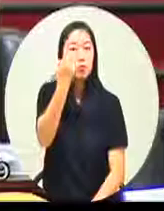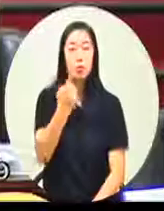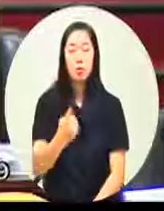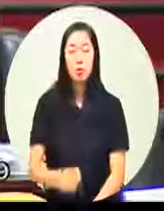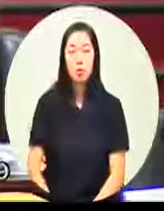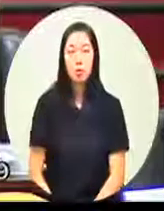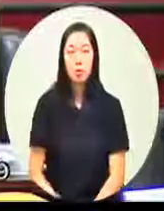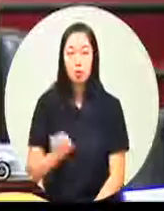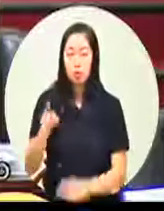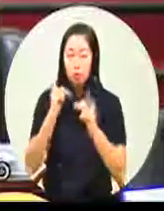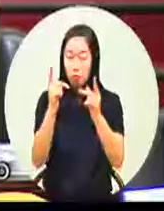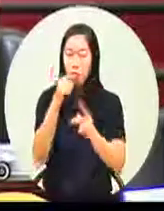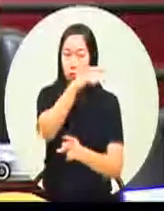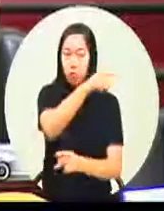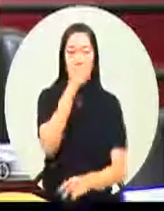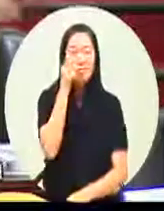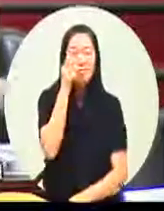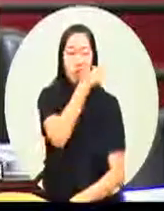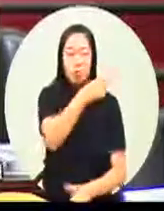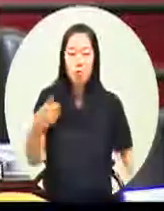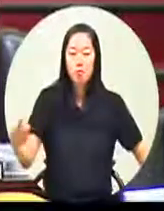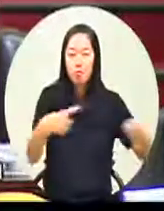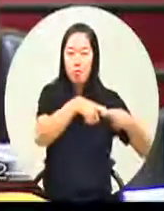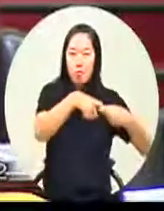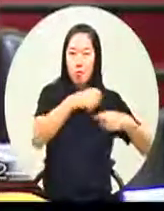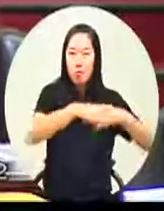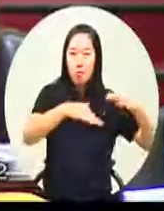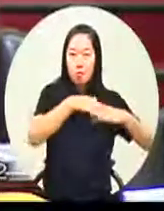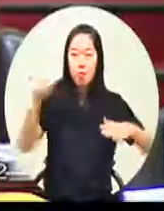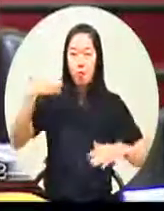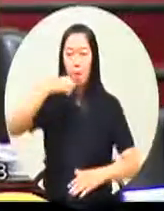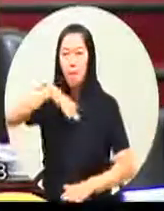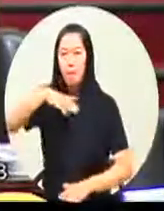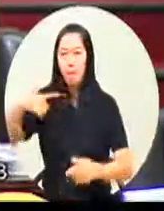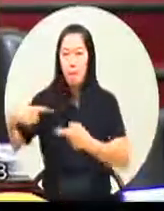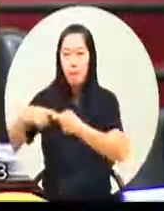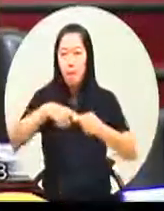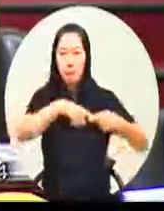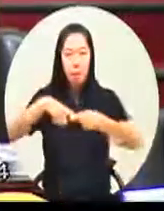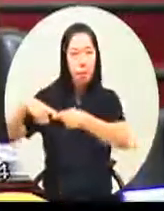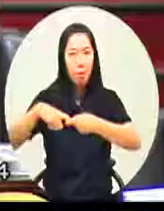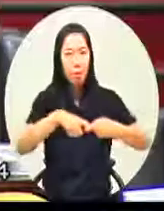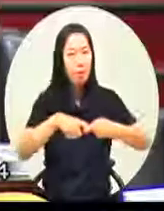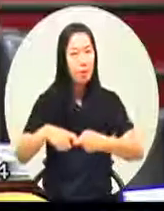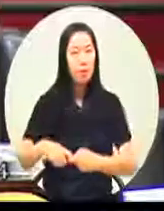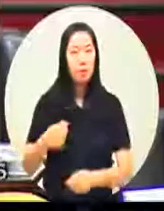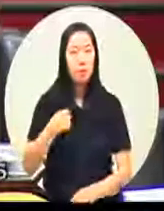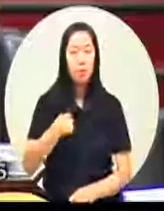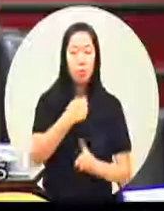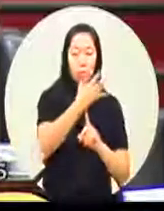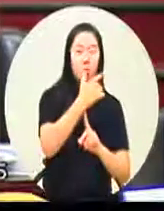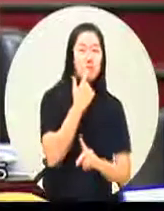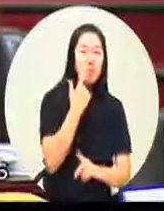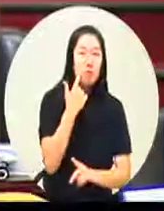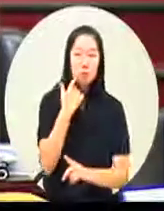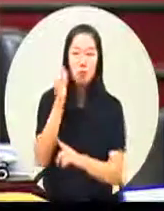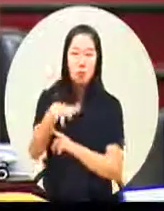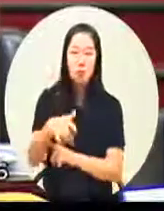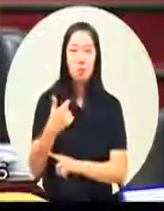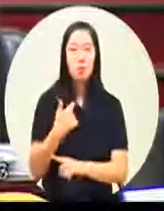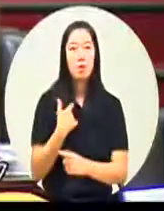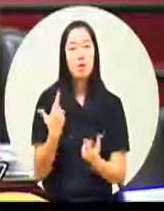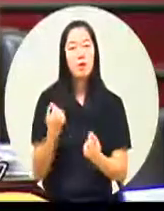们的捷运要跟台南做连结，要跟屏东做连结，我们旗美地区好像是化外之